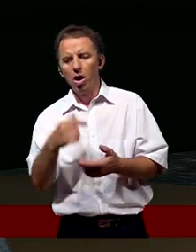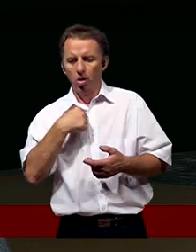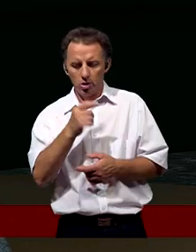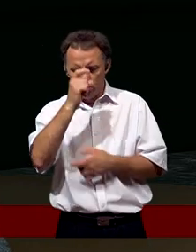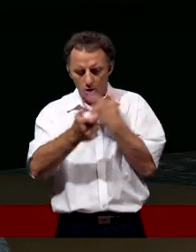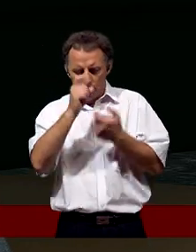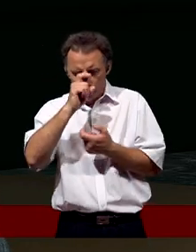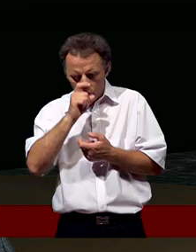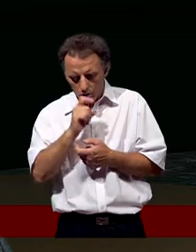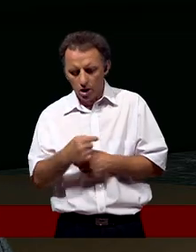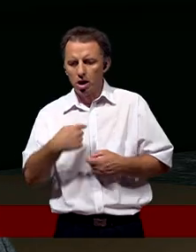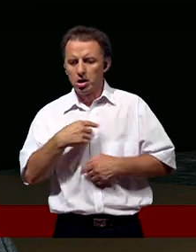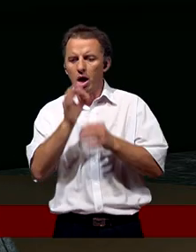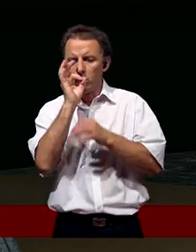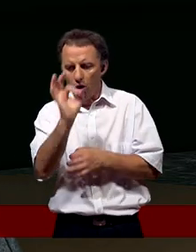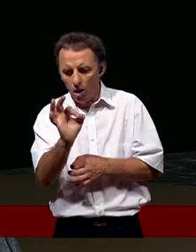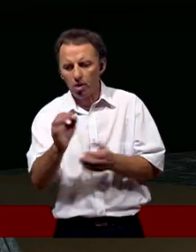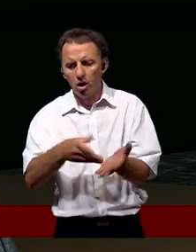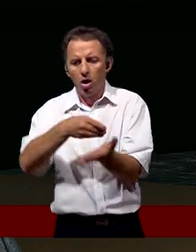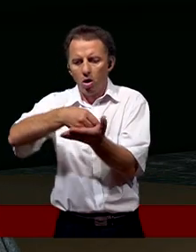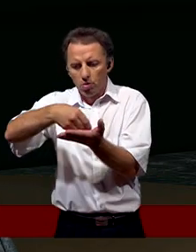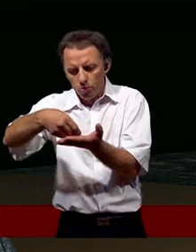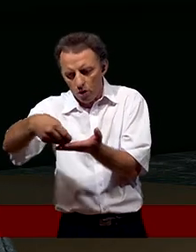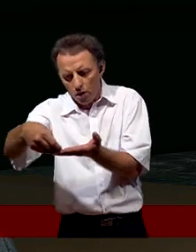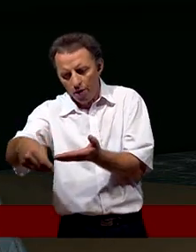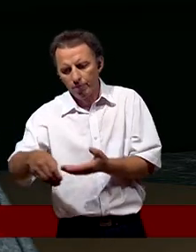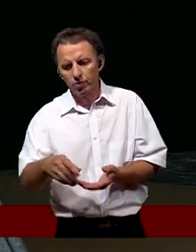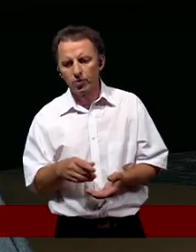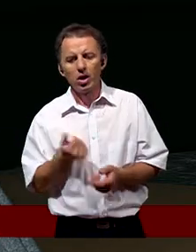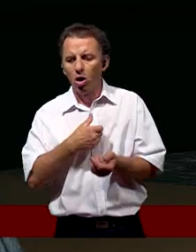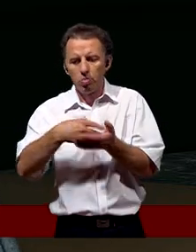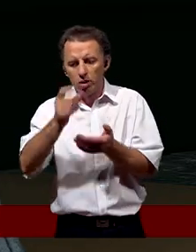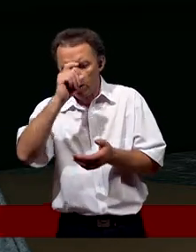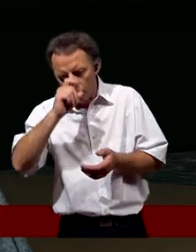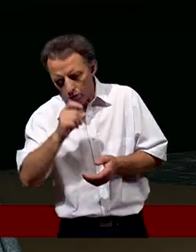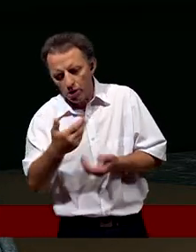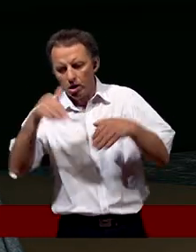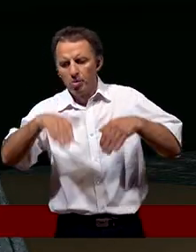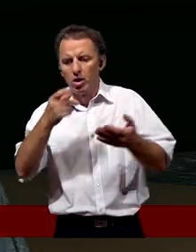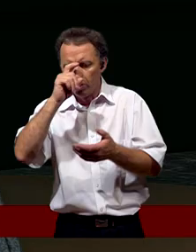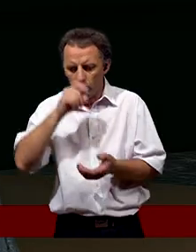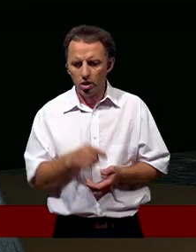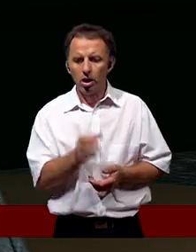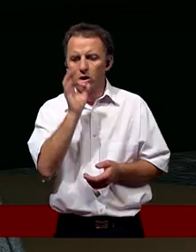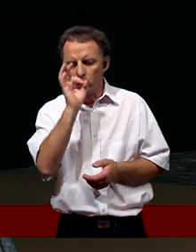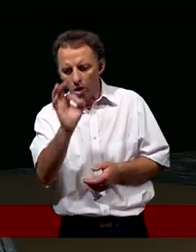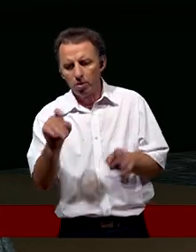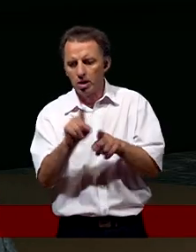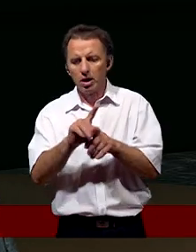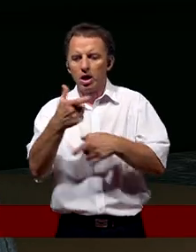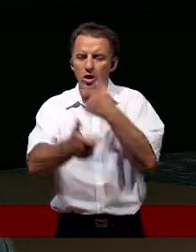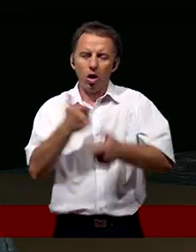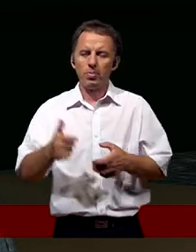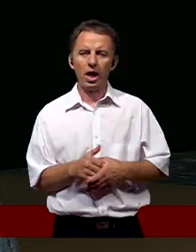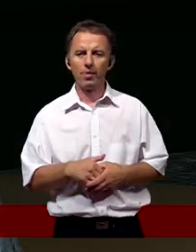on mi zrobił coś złego, to przecież ja mu się dobrym nie odpłacę. No dobrze, nie odpłacę się złym, bo wiadomo, nie mogę odpłacić złym, ale dobrego też